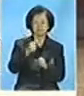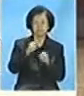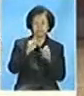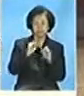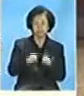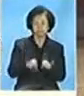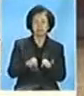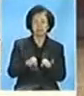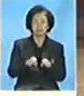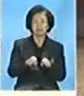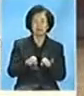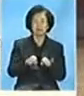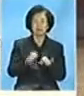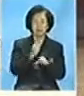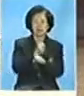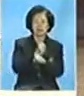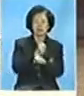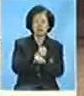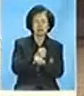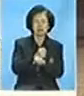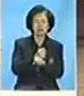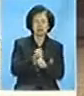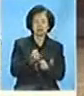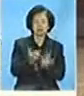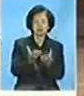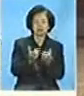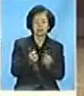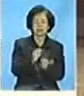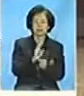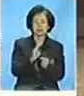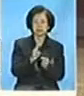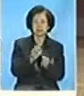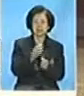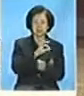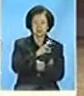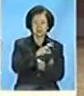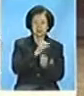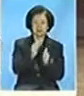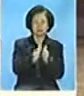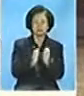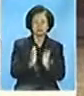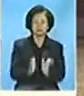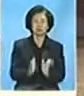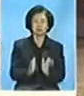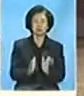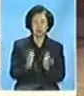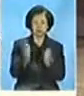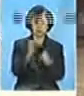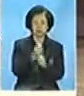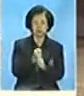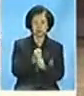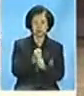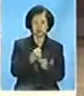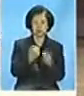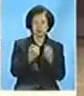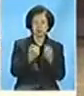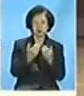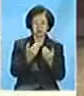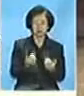ามารถในการทำงานรับใช้ท่านสมาชิกทุกท่านโดยสรุปได้ดังนี้นะ